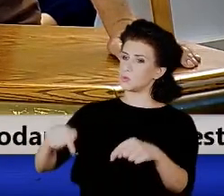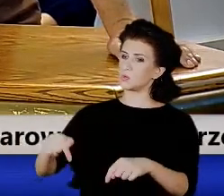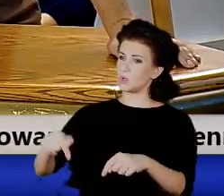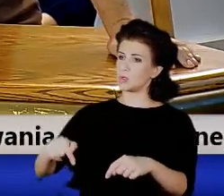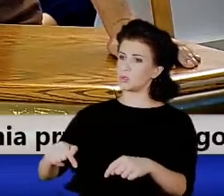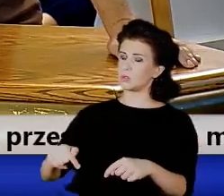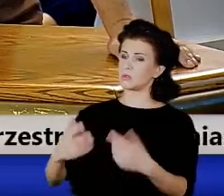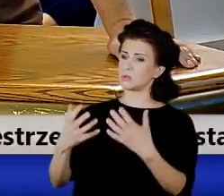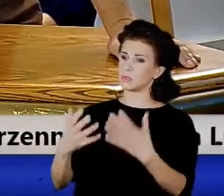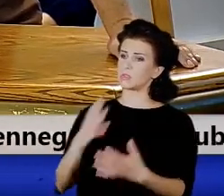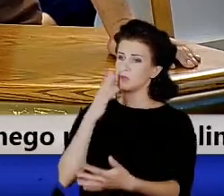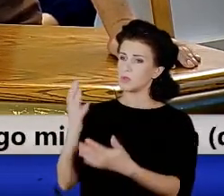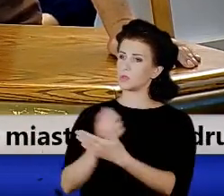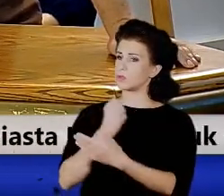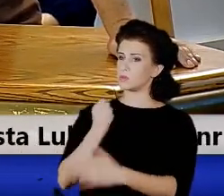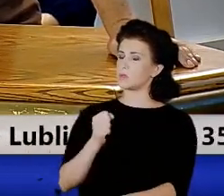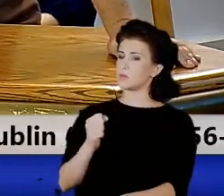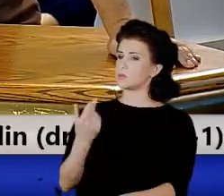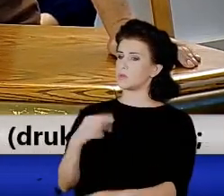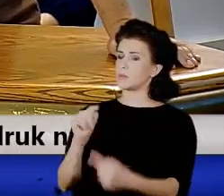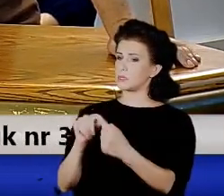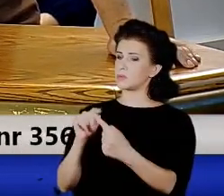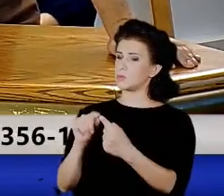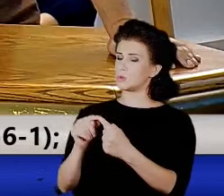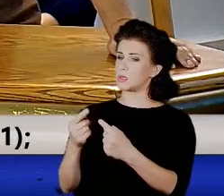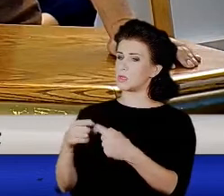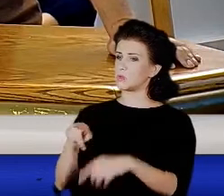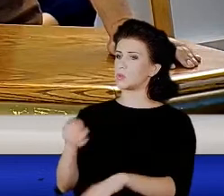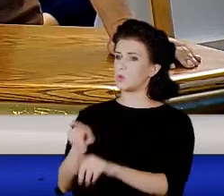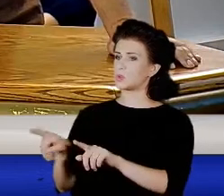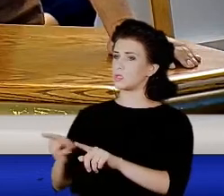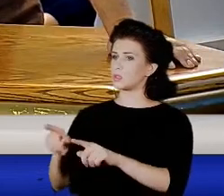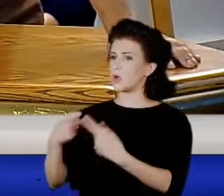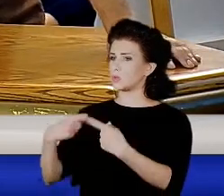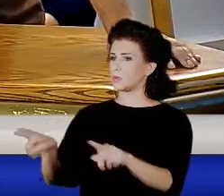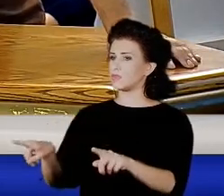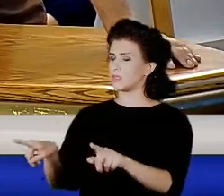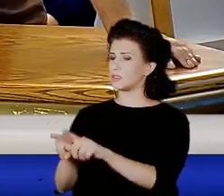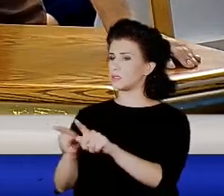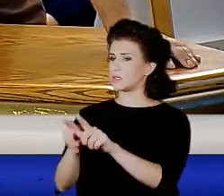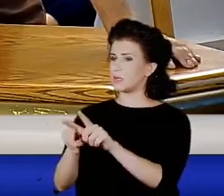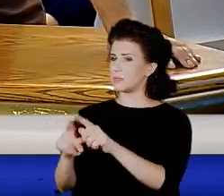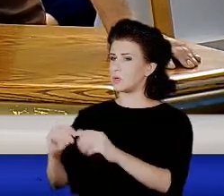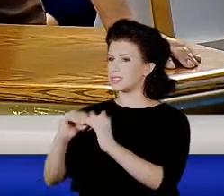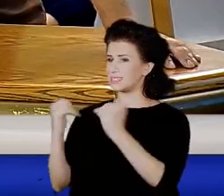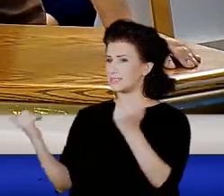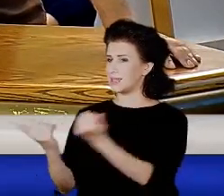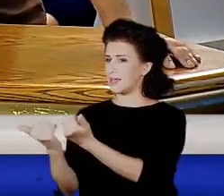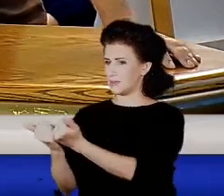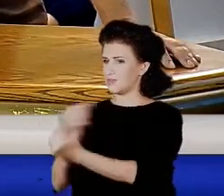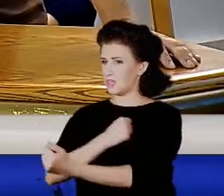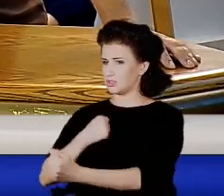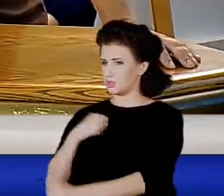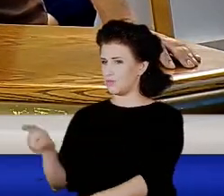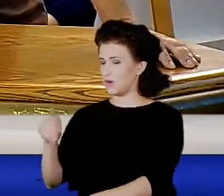zdajecie się żyrować, no właśnie czymś takim jest. Jest odpowiednikiem tych znanych z Sejmu działań, gdzie